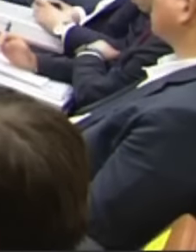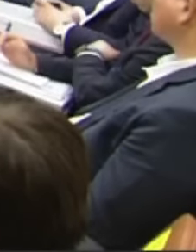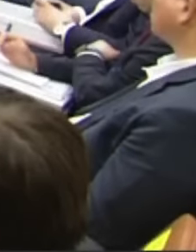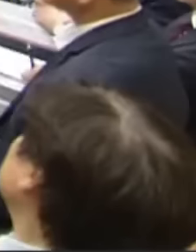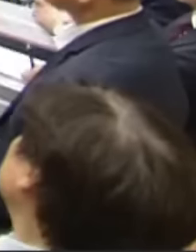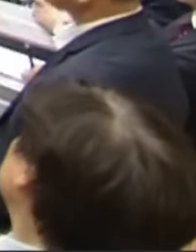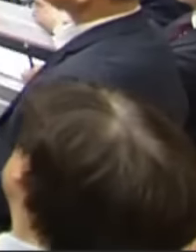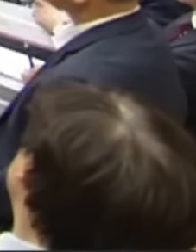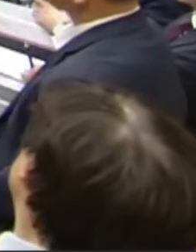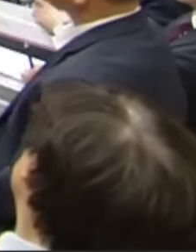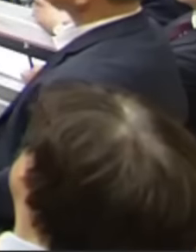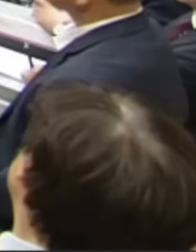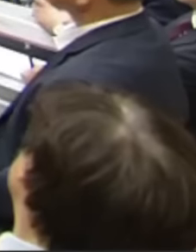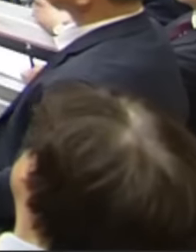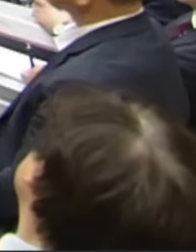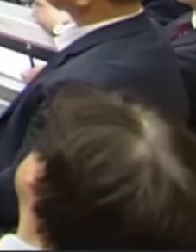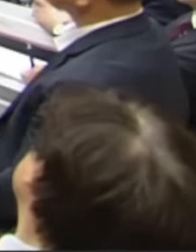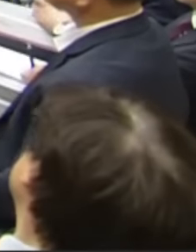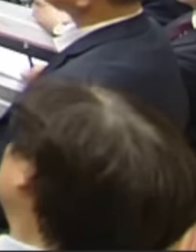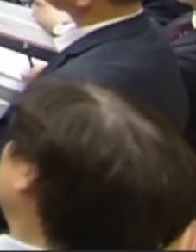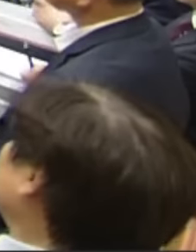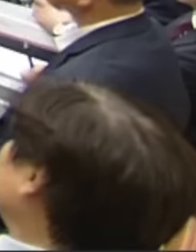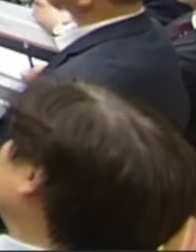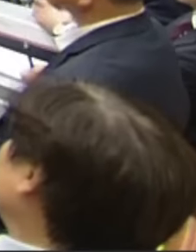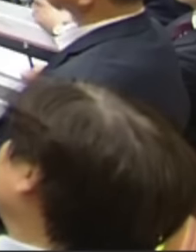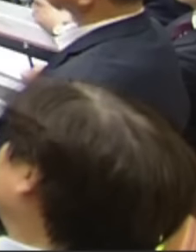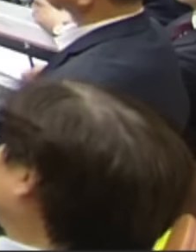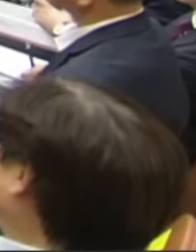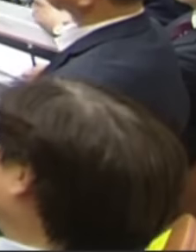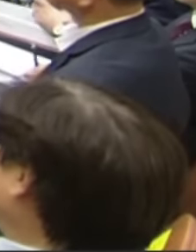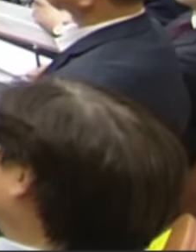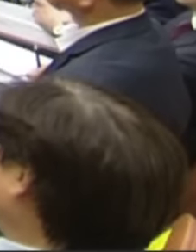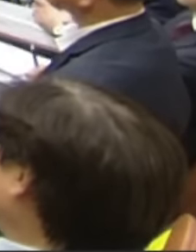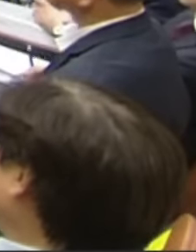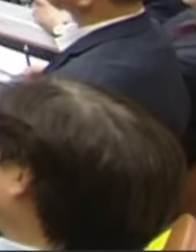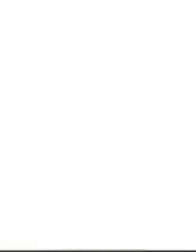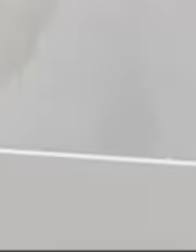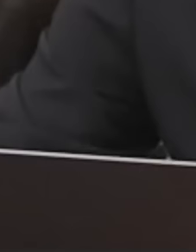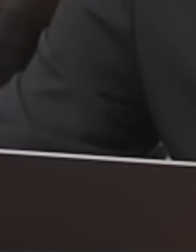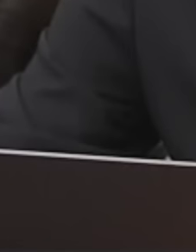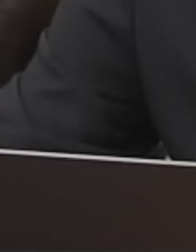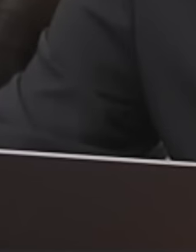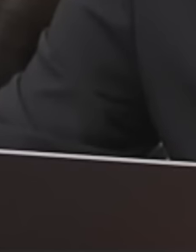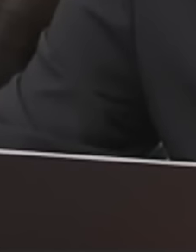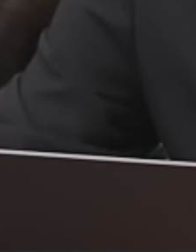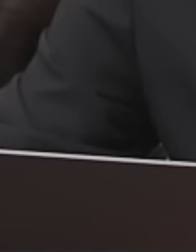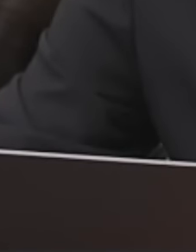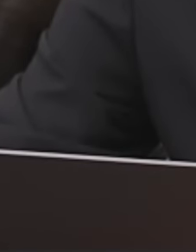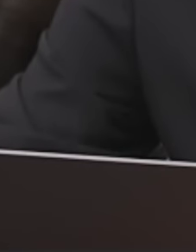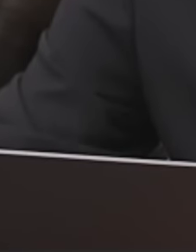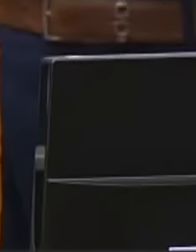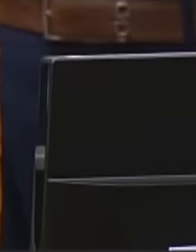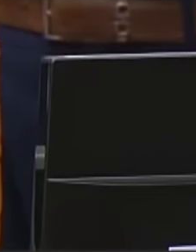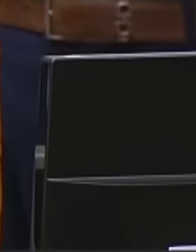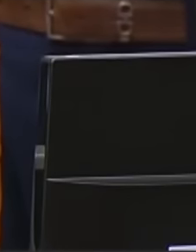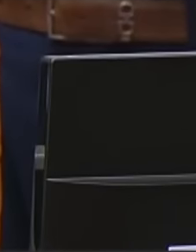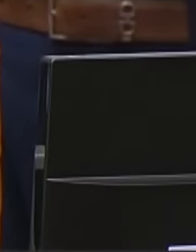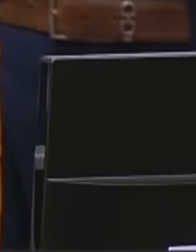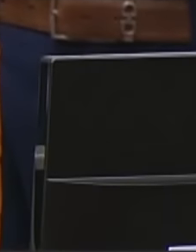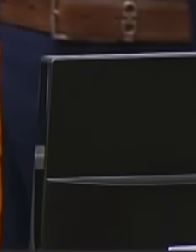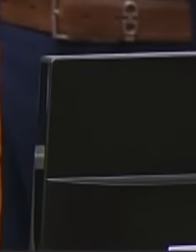있습니다 입 닫으라고 했습니다 앉으시고 자 앉으세요 조용히 하십시오 입 닫으라는 표현에이 기분이 많이